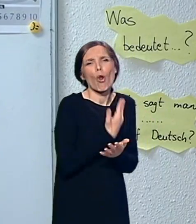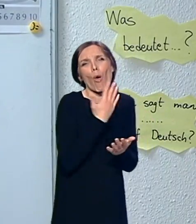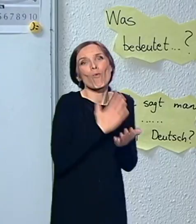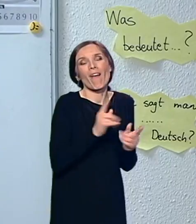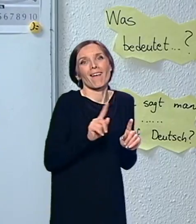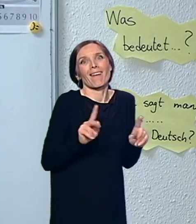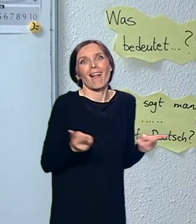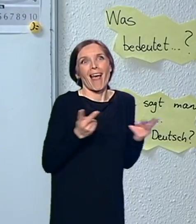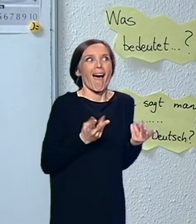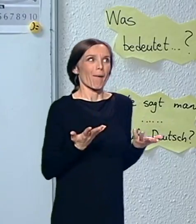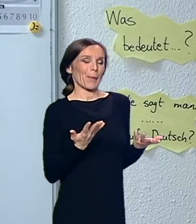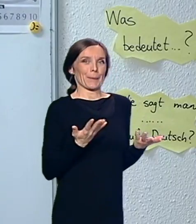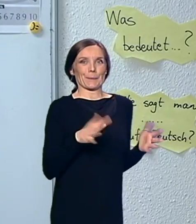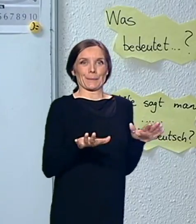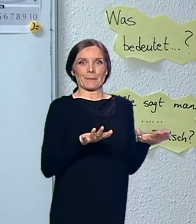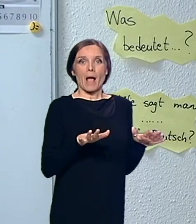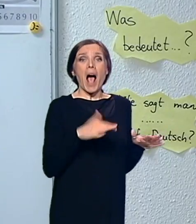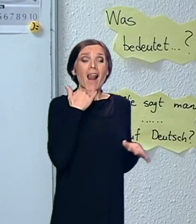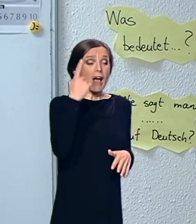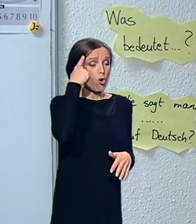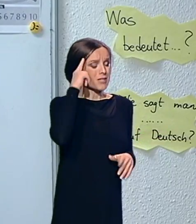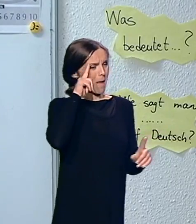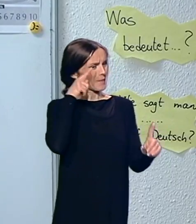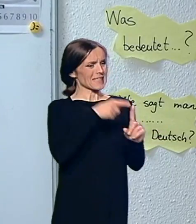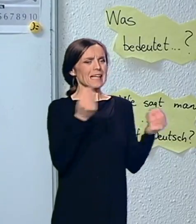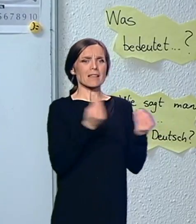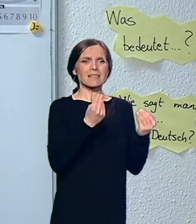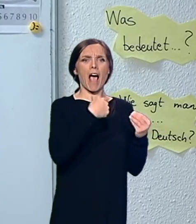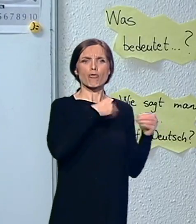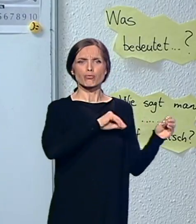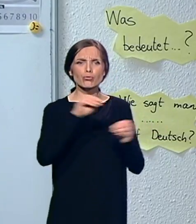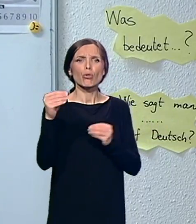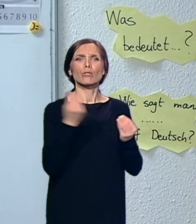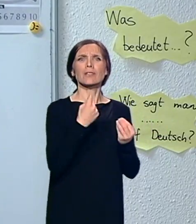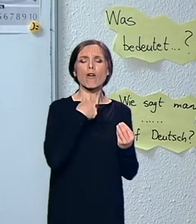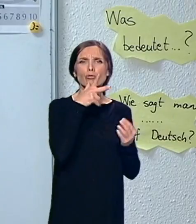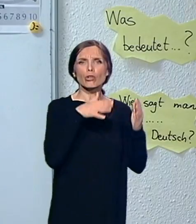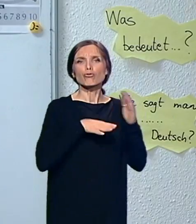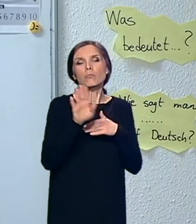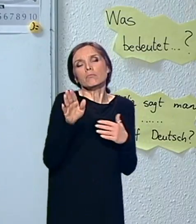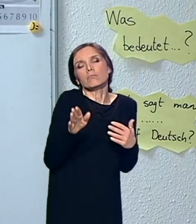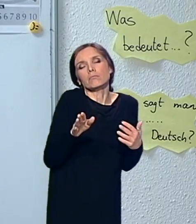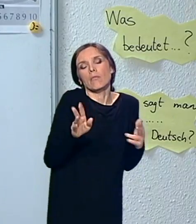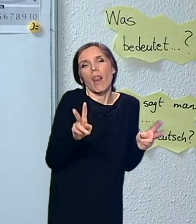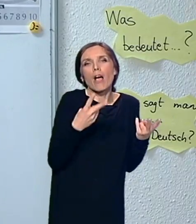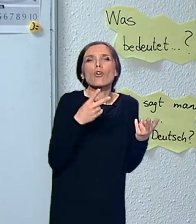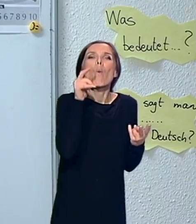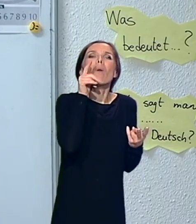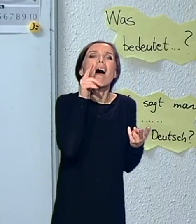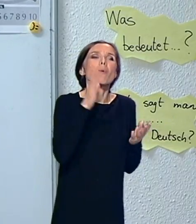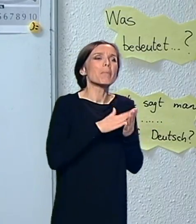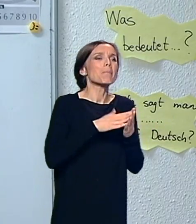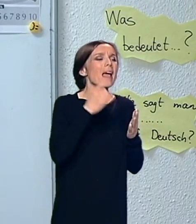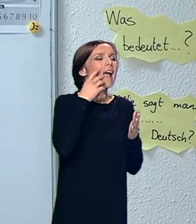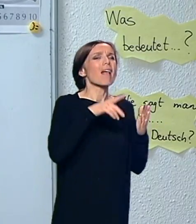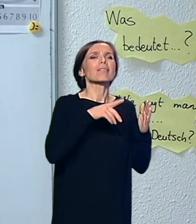ali kad znate zašto idete, onda mislim da će to sve biti lakše i obično idu kolege, par kolega zajedno,